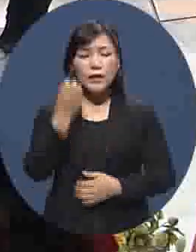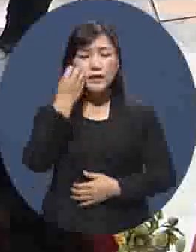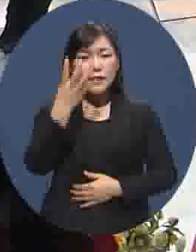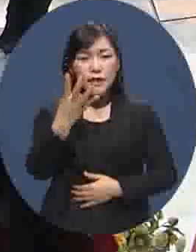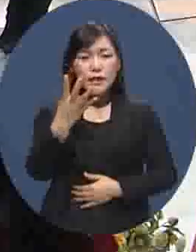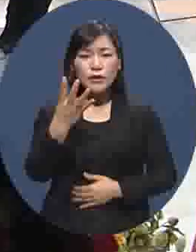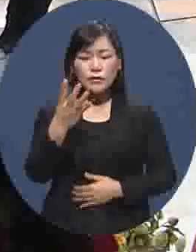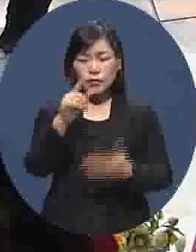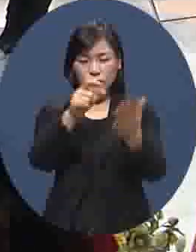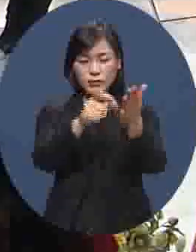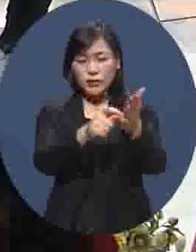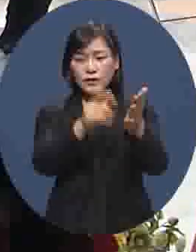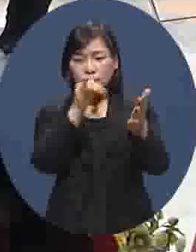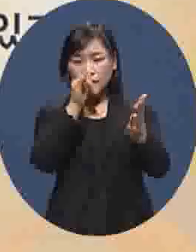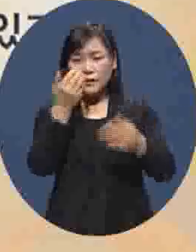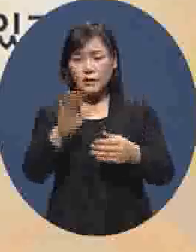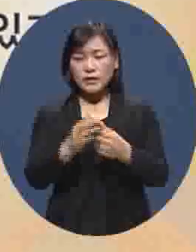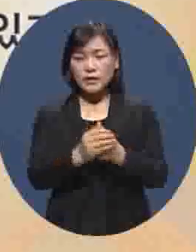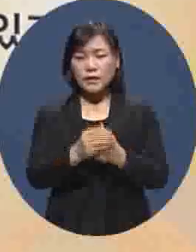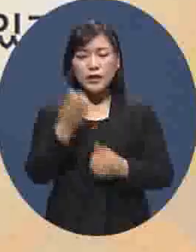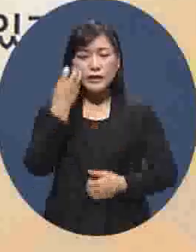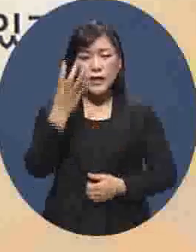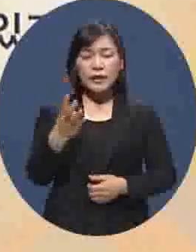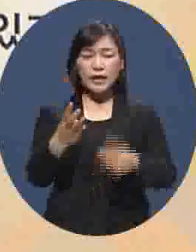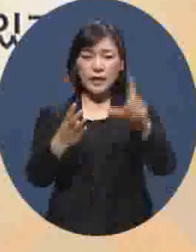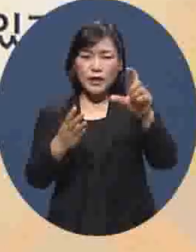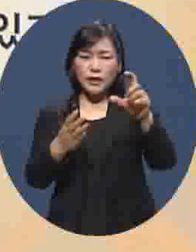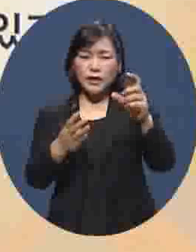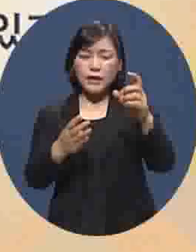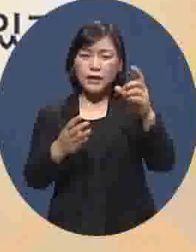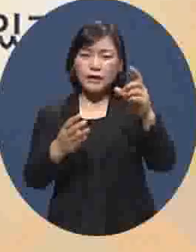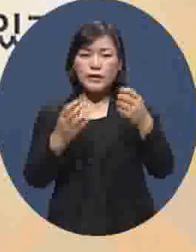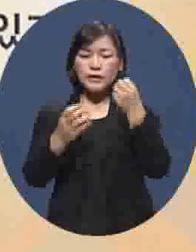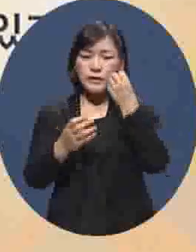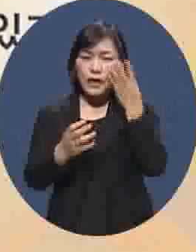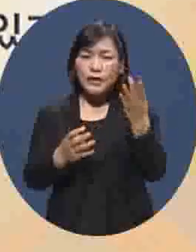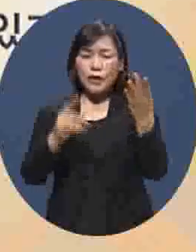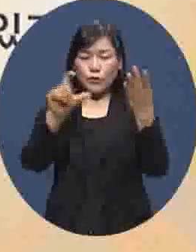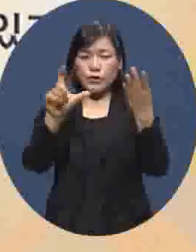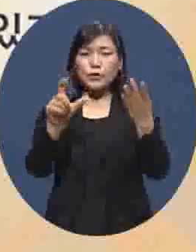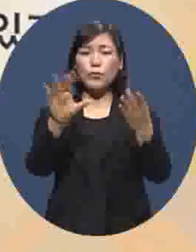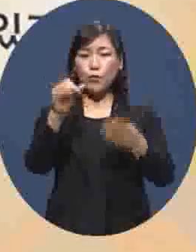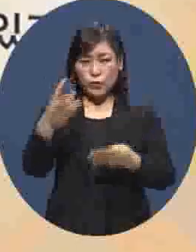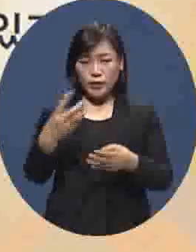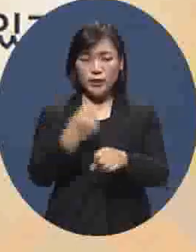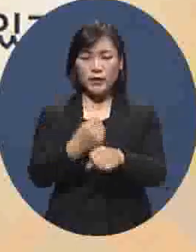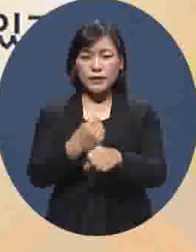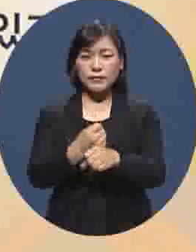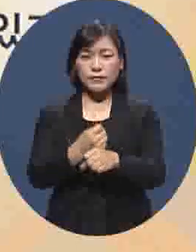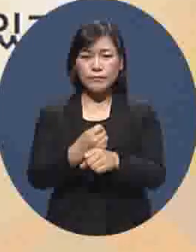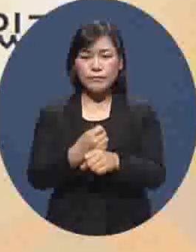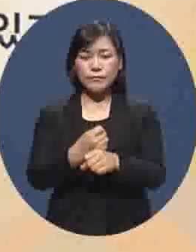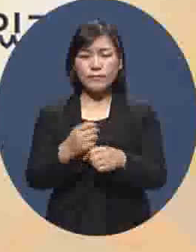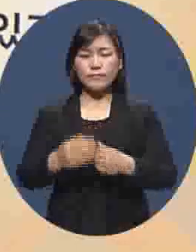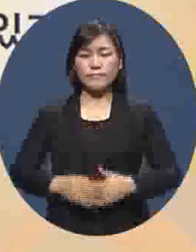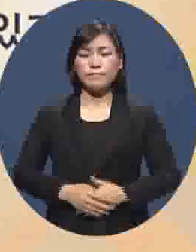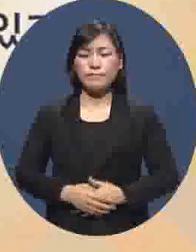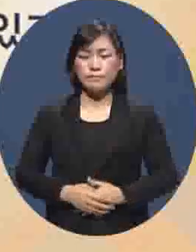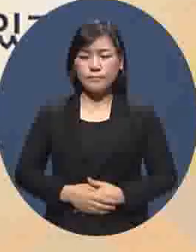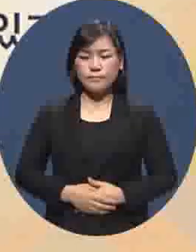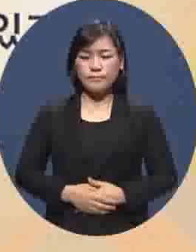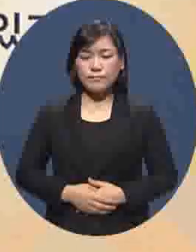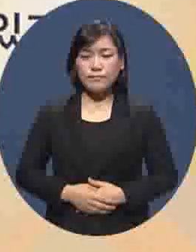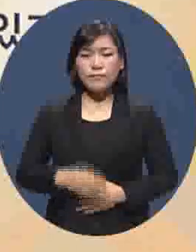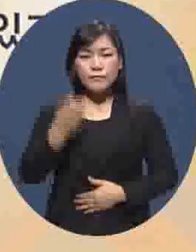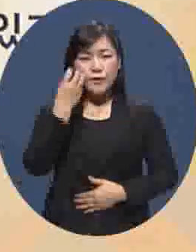차트에다가 적어놨는데요. 이건 4개월 15일로 이해해 주시면 좋을 것 같아요. 네. 3개월 16일부터 4개월 15일까지